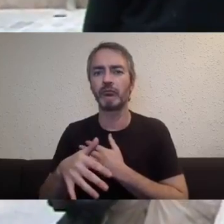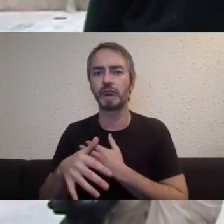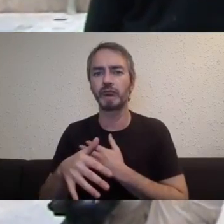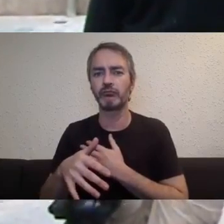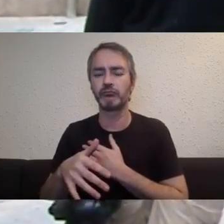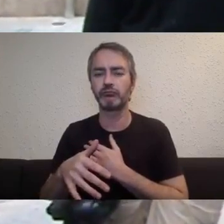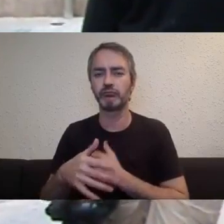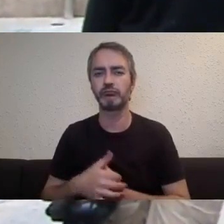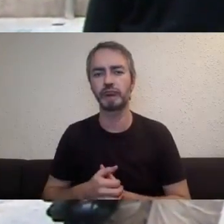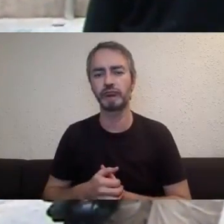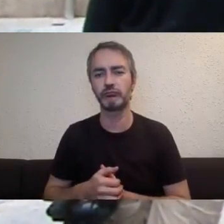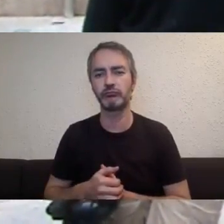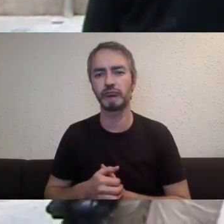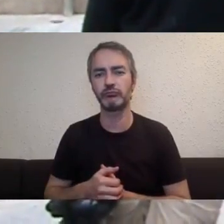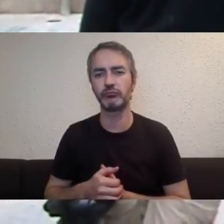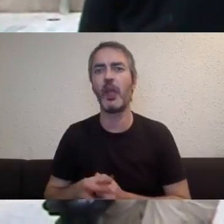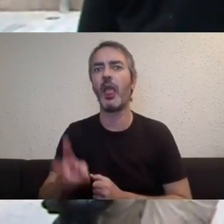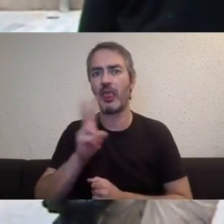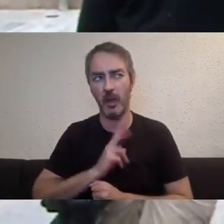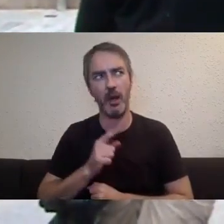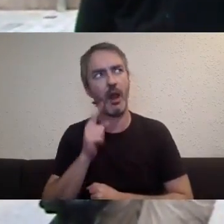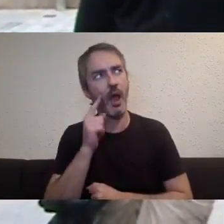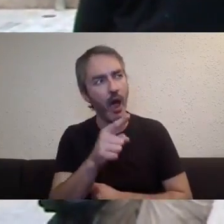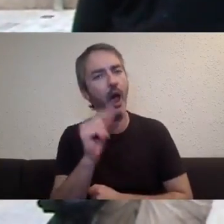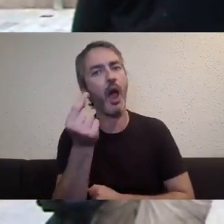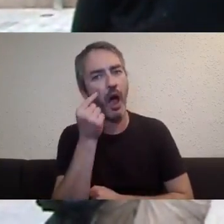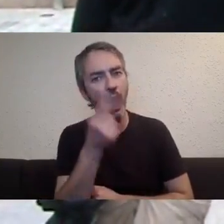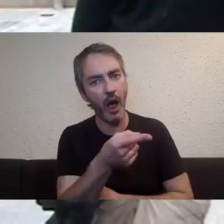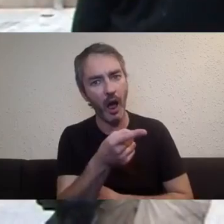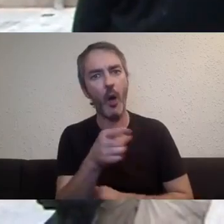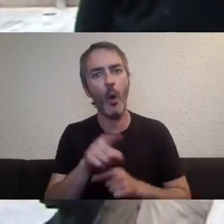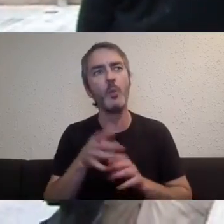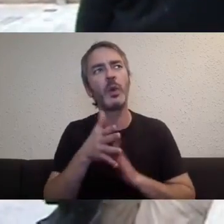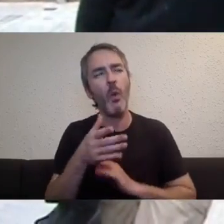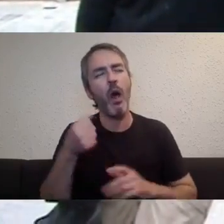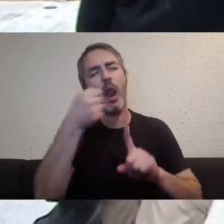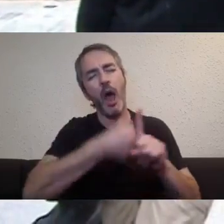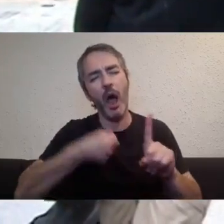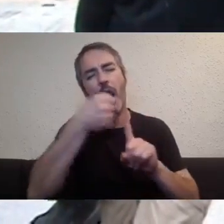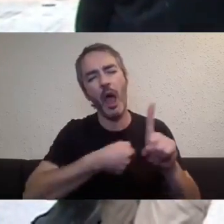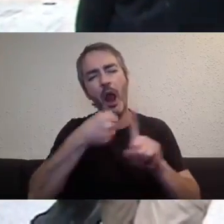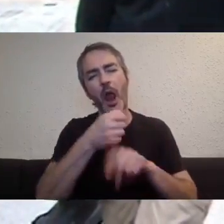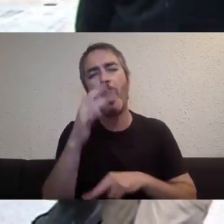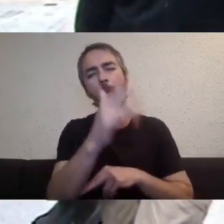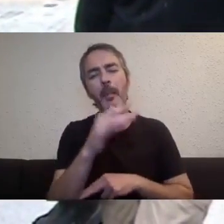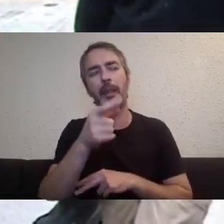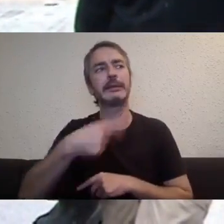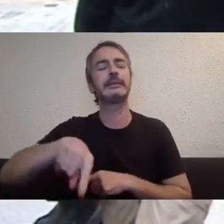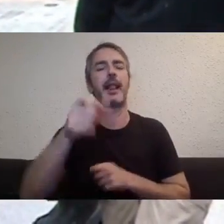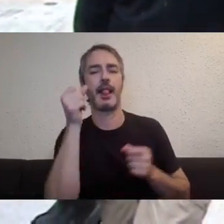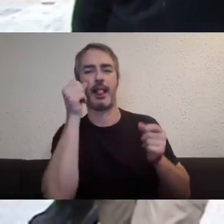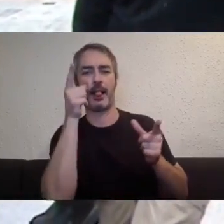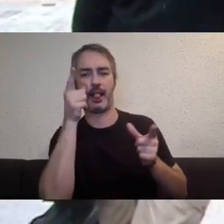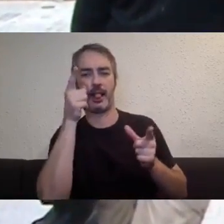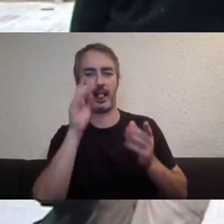ostres, d'alguna manera, diguem-ne, veïns i tal, que ho vam poder conèixer a través d'aquesta insistència, no?,